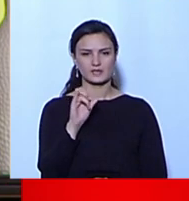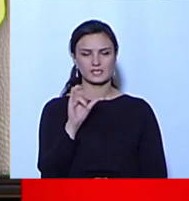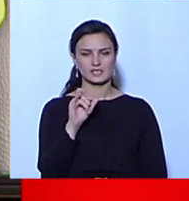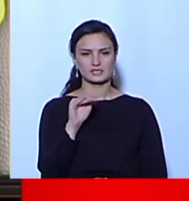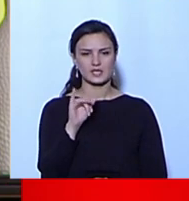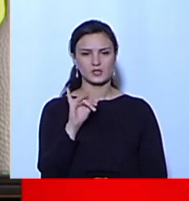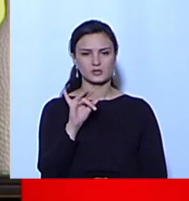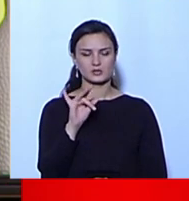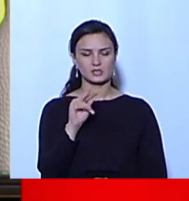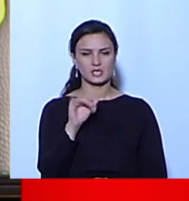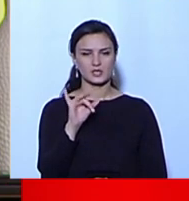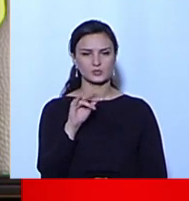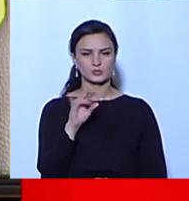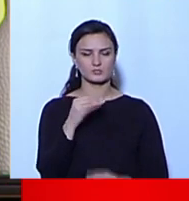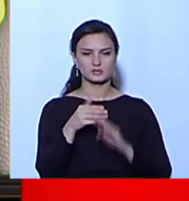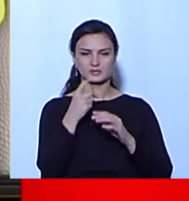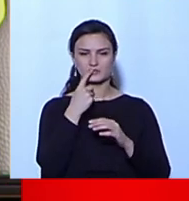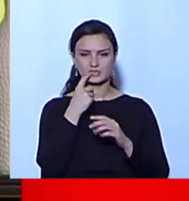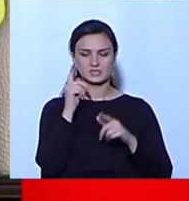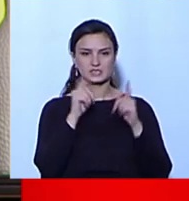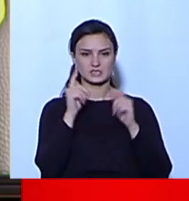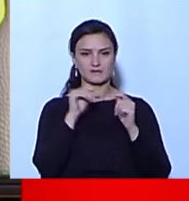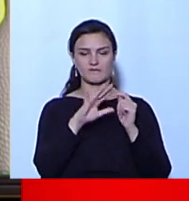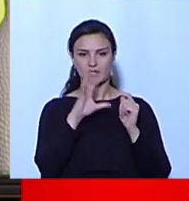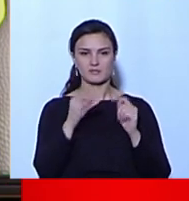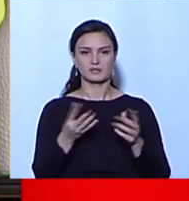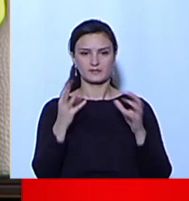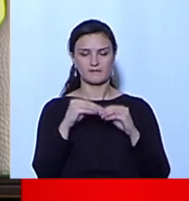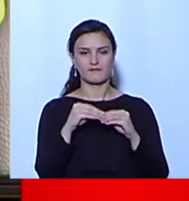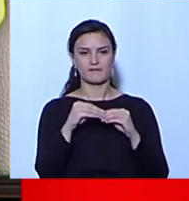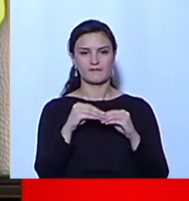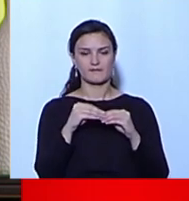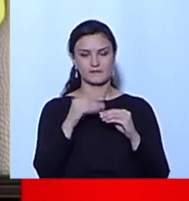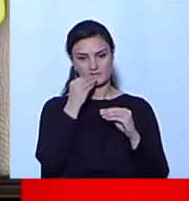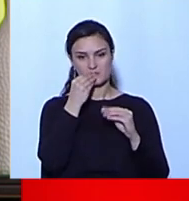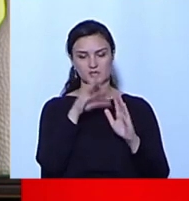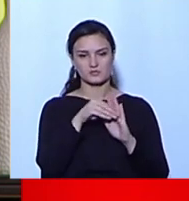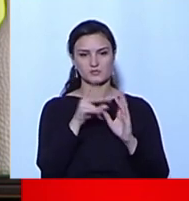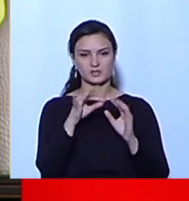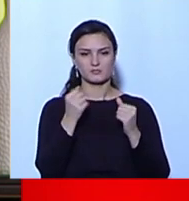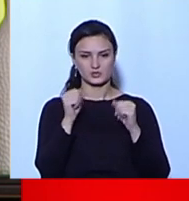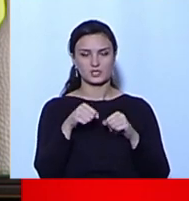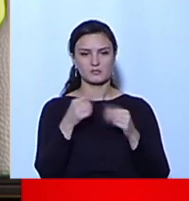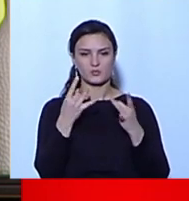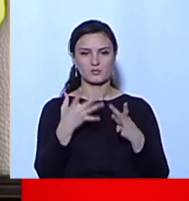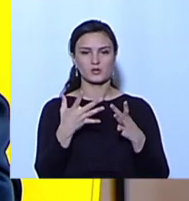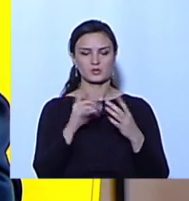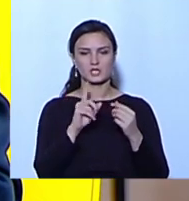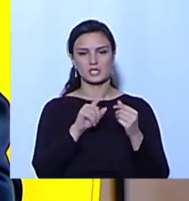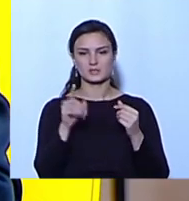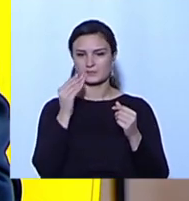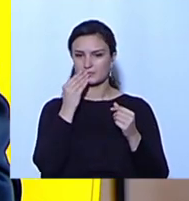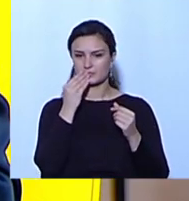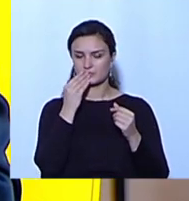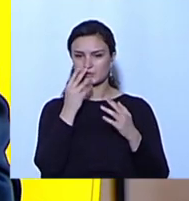და გვისაუბრია ამის შესახებ, მაგალითად კვერცხი, რძის ნაწარმი, ყველაფერი ეს ჩართულია რაციონში, უბრალოდ შეიძლება რომელიღაცა ცხოველური პროდუქტი